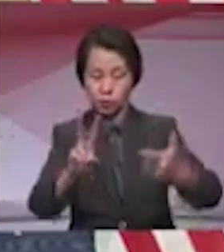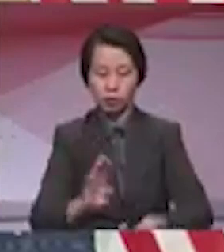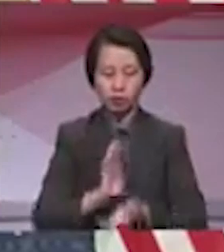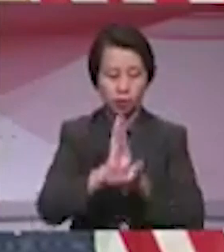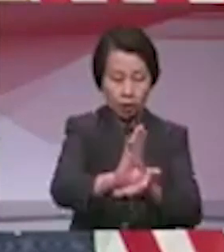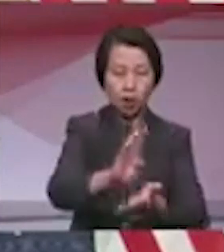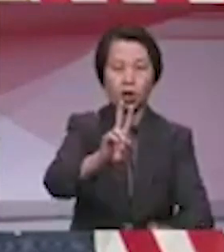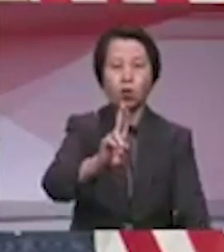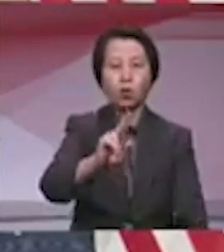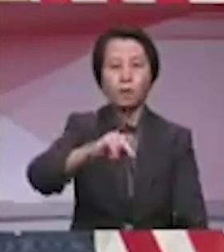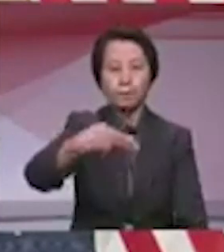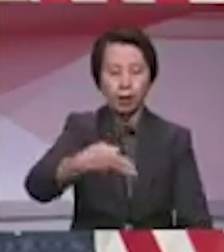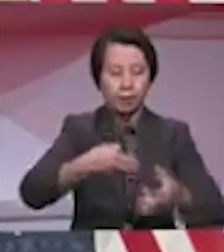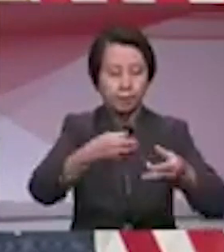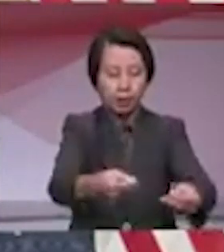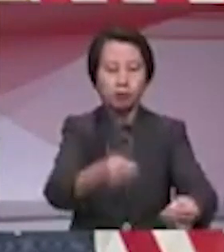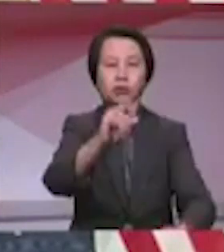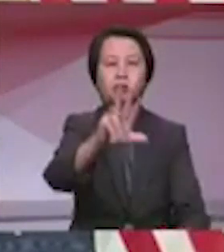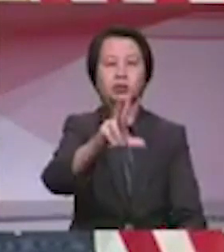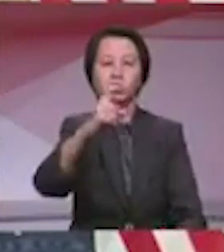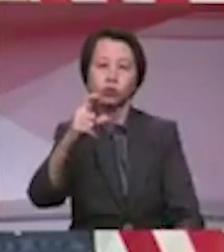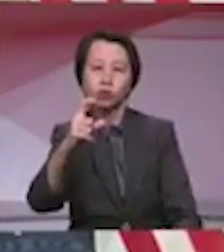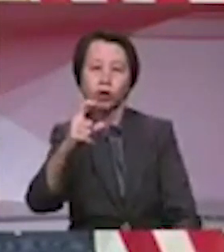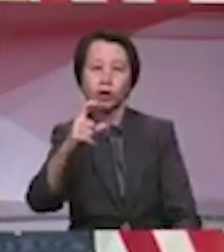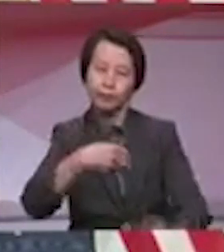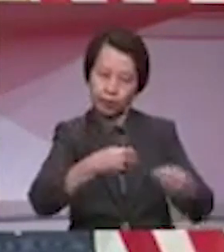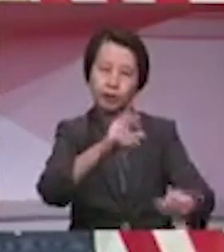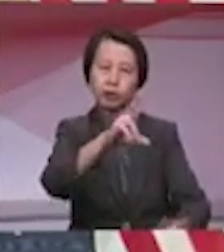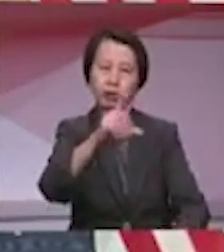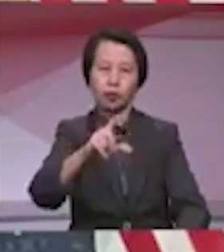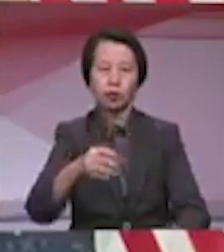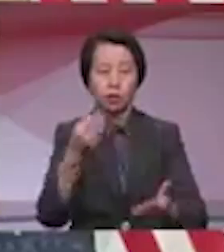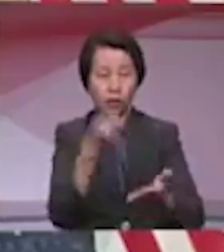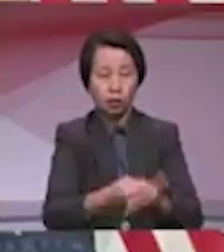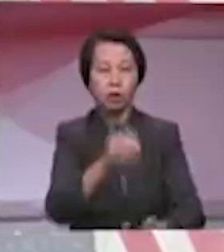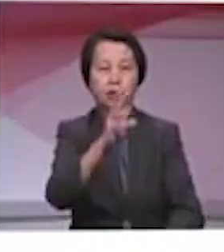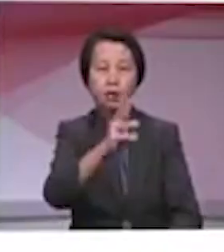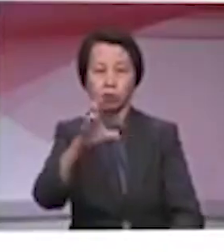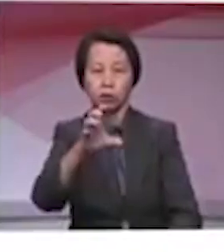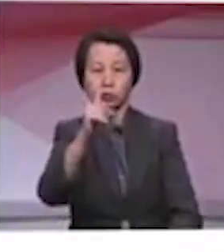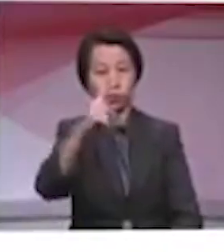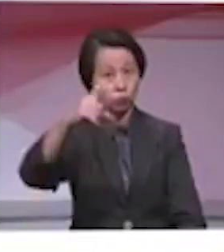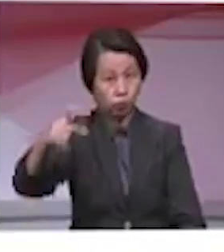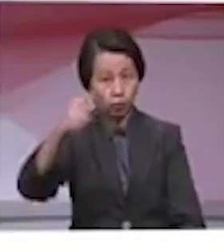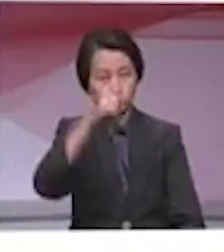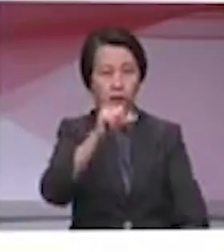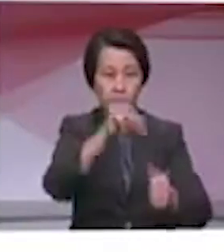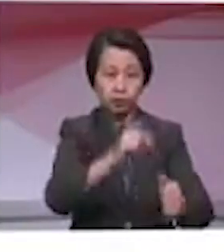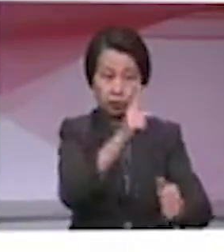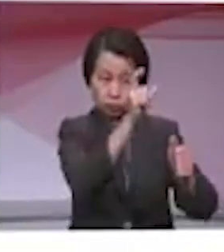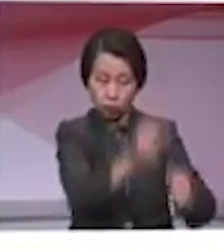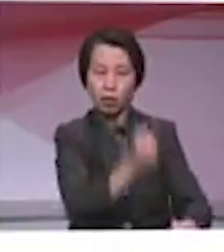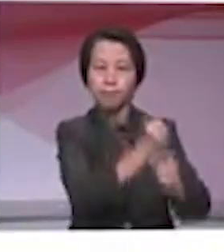subsidi upah diberi sehingga 3 bulan pada kadar RM600 sebulan untuk setiap